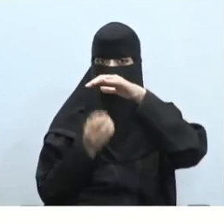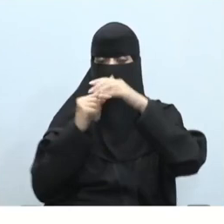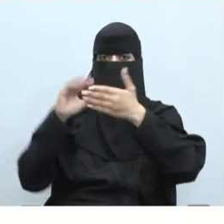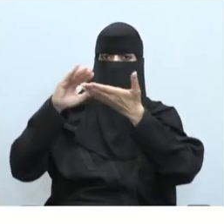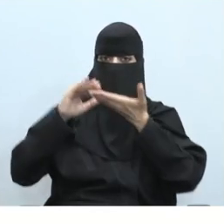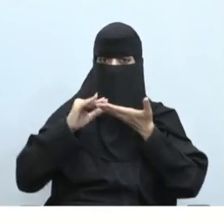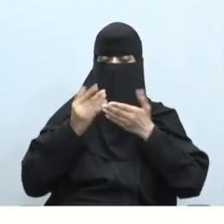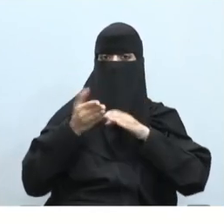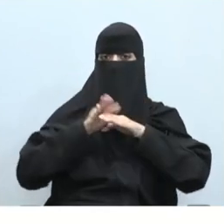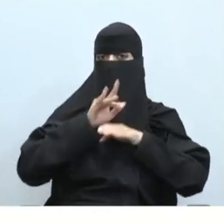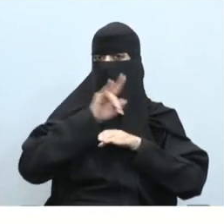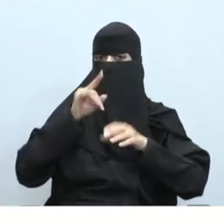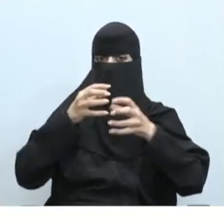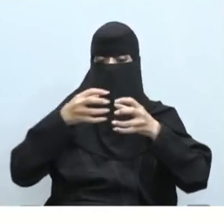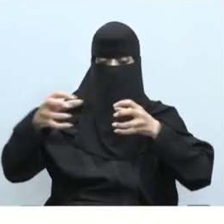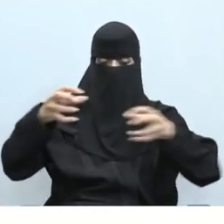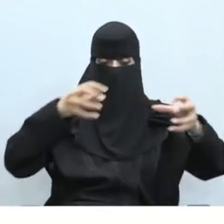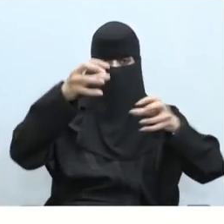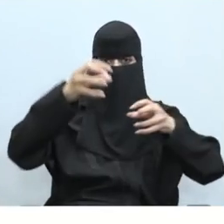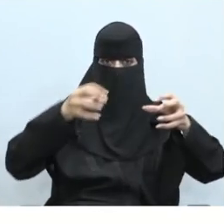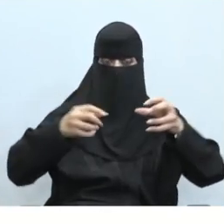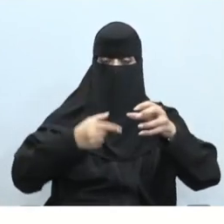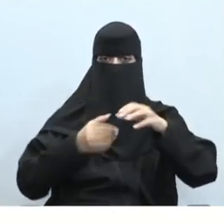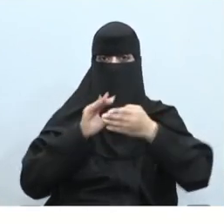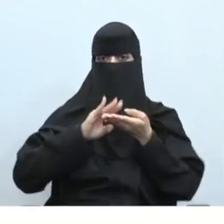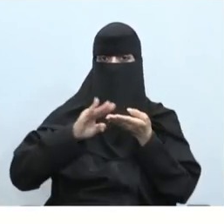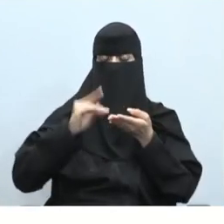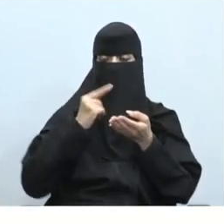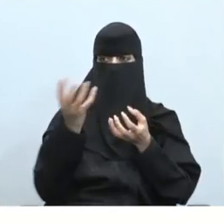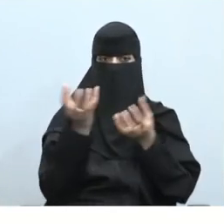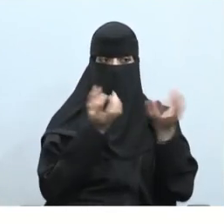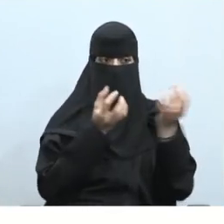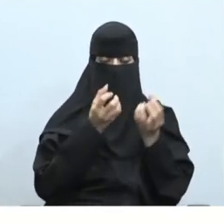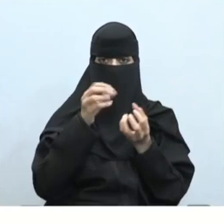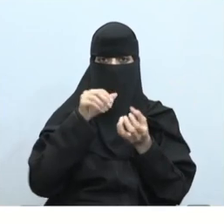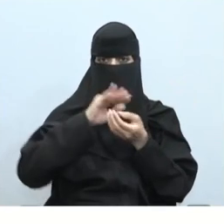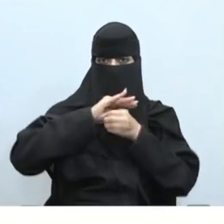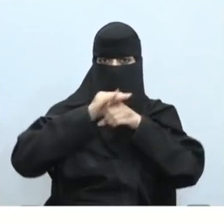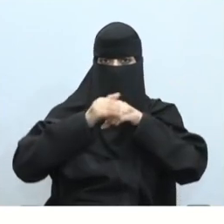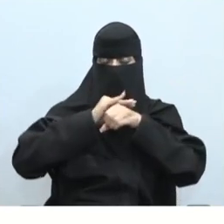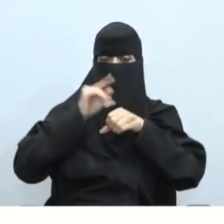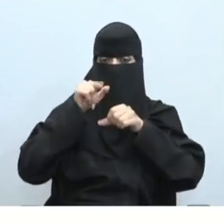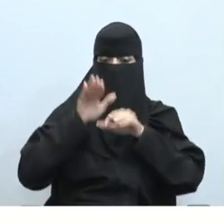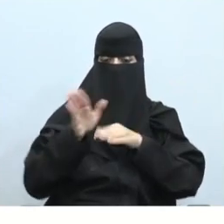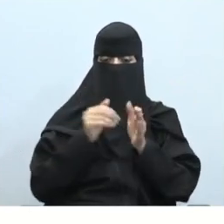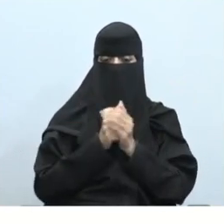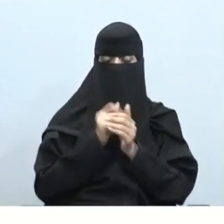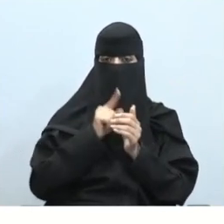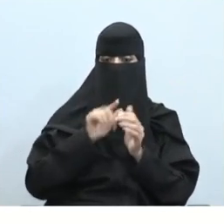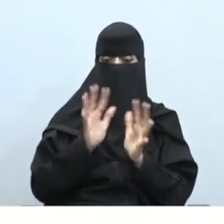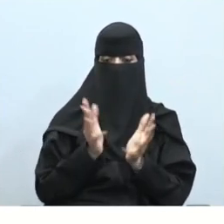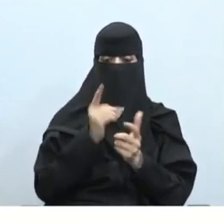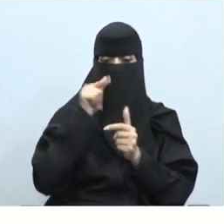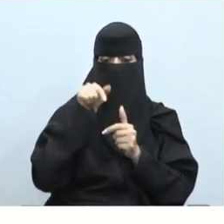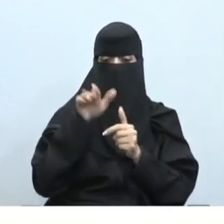تساعد على عدم تفكك الارض وتجذب الاشياء التي فوقها وهي من المسلمات لدى